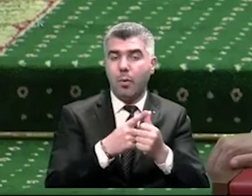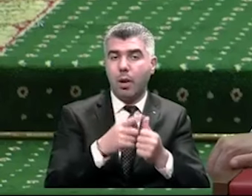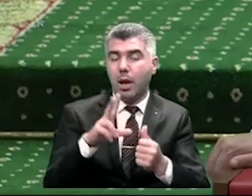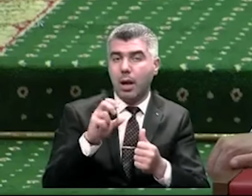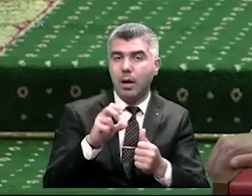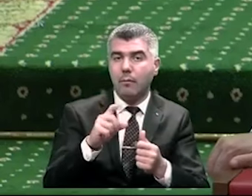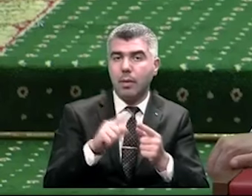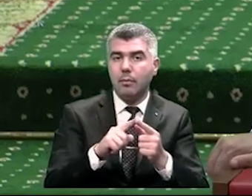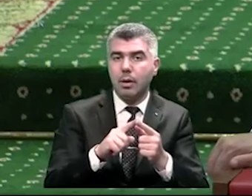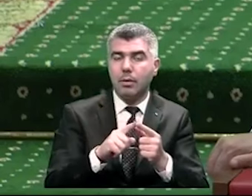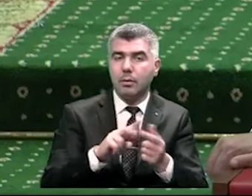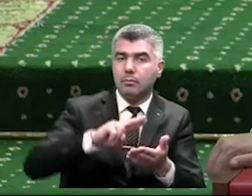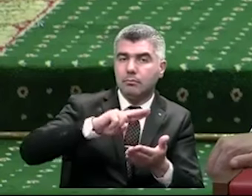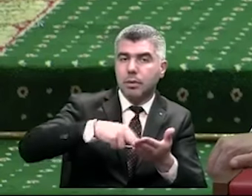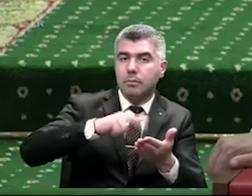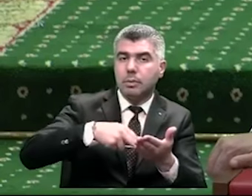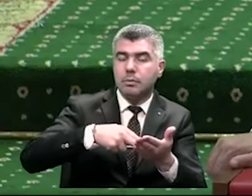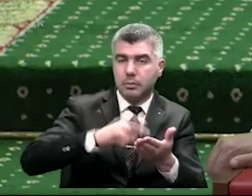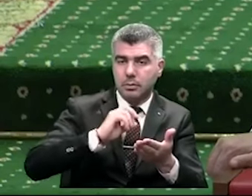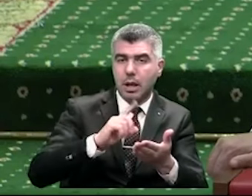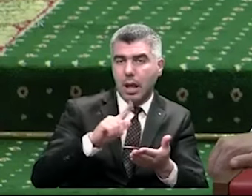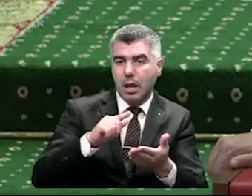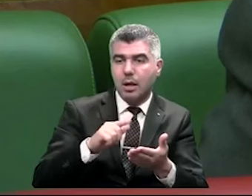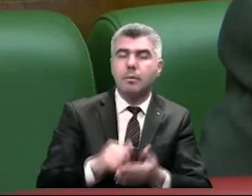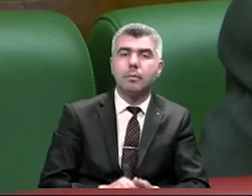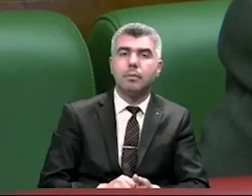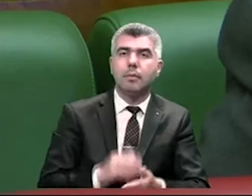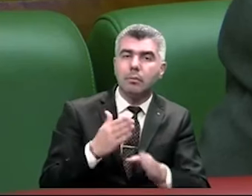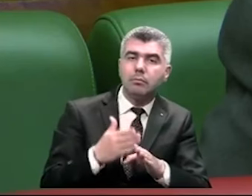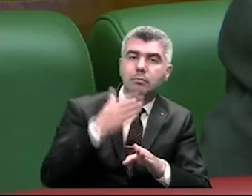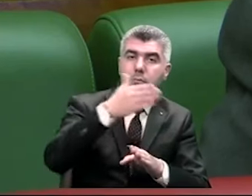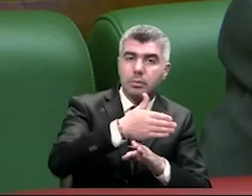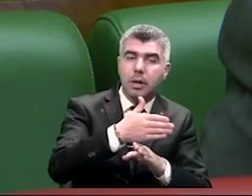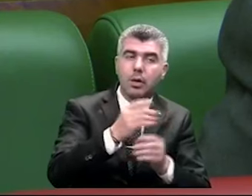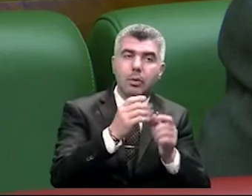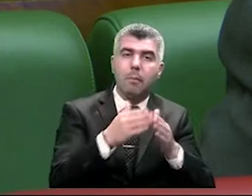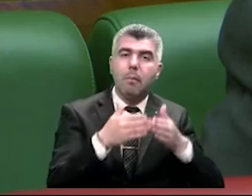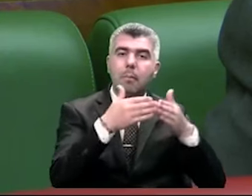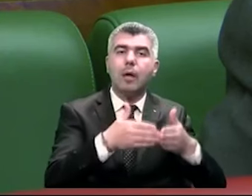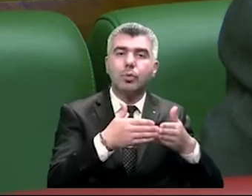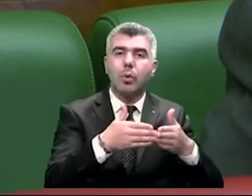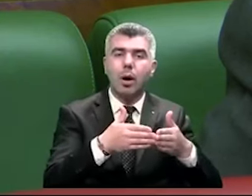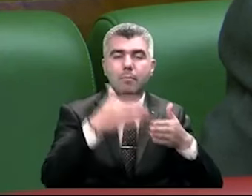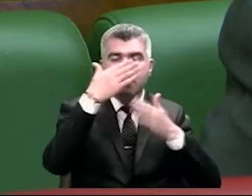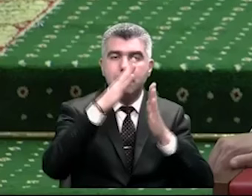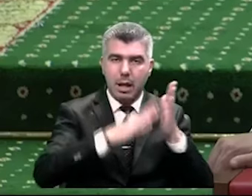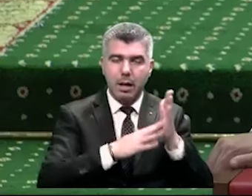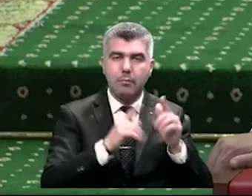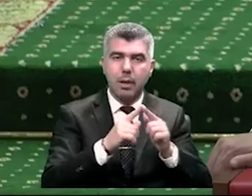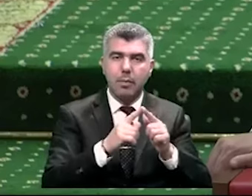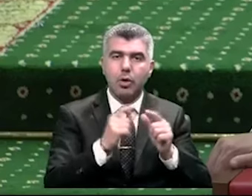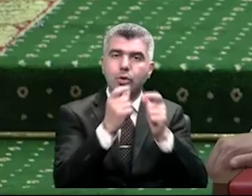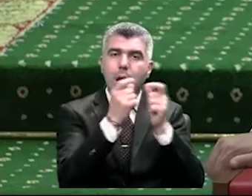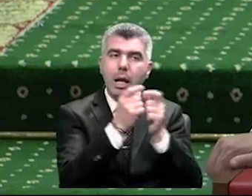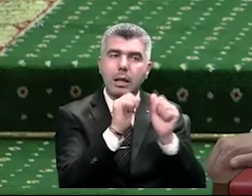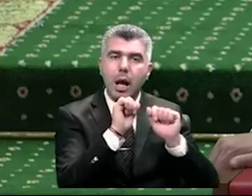مجموعه من الصفقات التي تم عقدها لولوج الموانئ الوطنيه هذ البواخر شركه مختصه في جرف الرمال